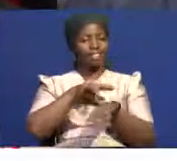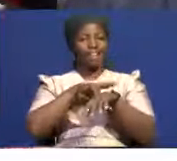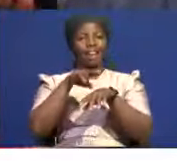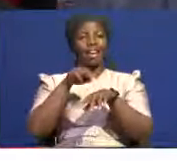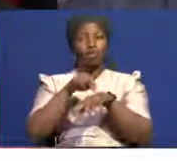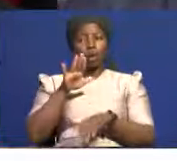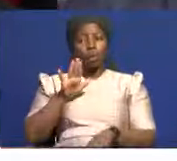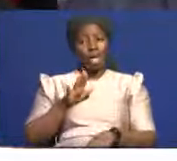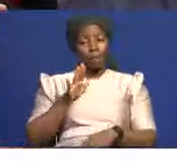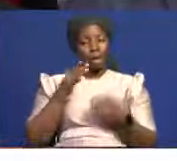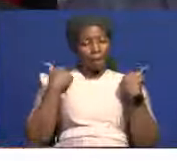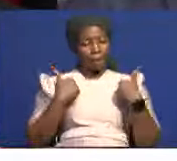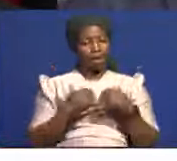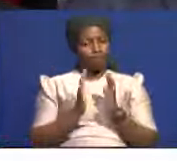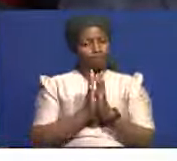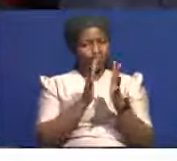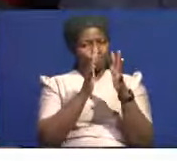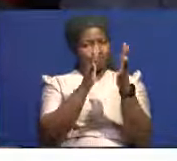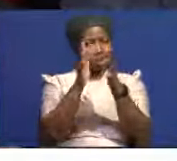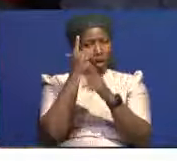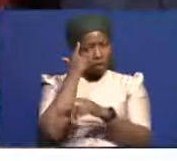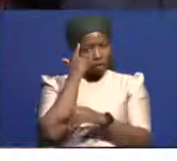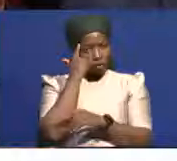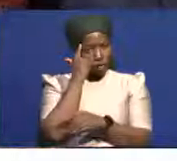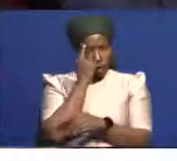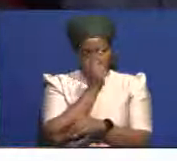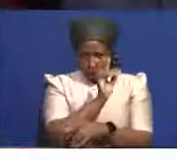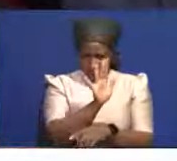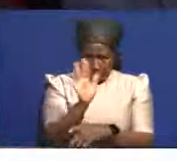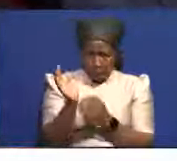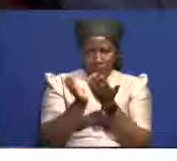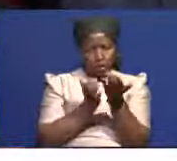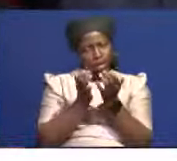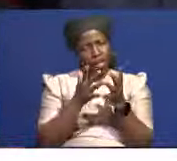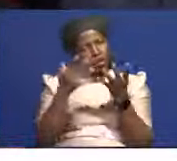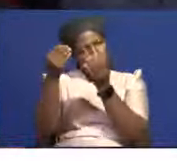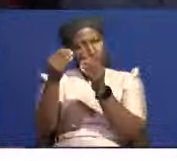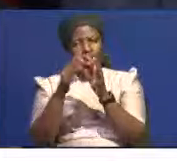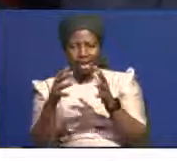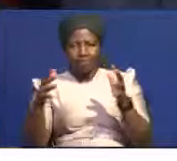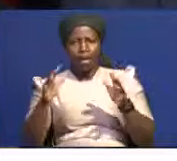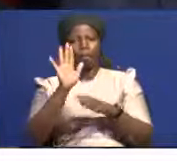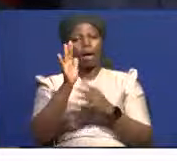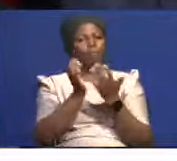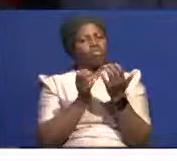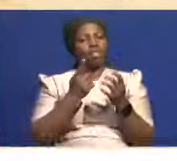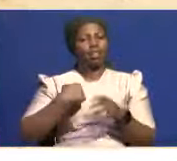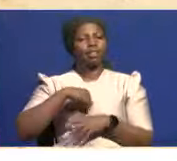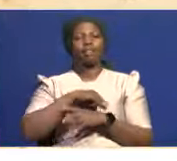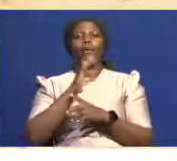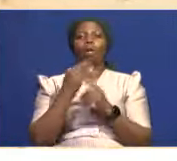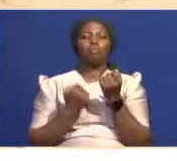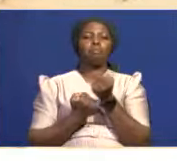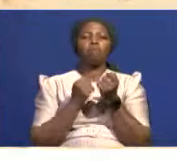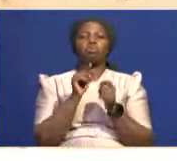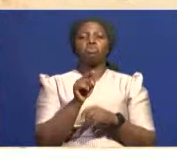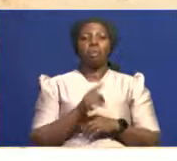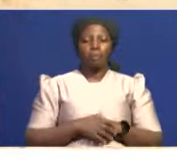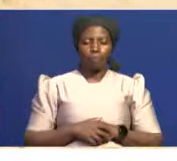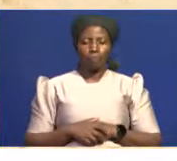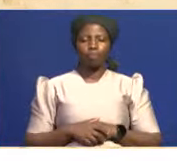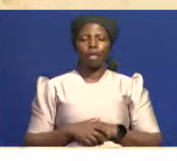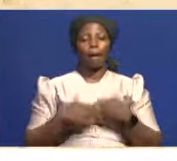mama, mimi napongeza nyinyi kwa mambo ya biashara. Mupanue biashara zenu na sisi tutaunga nyinyi mkono. Nilikuwa